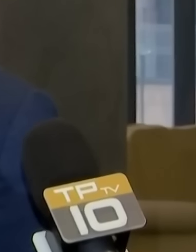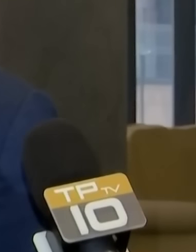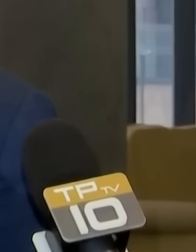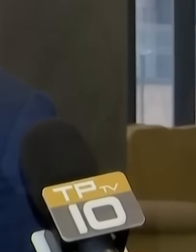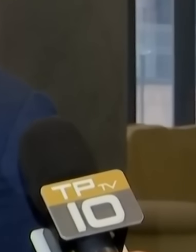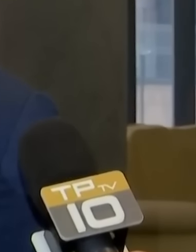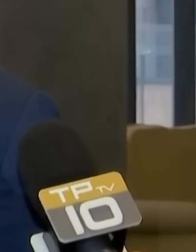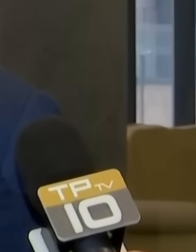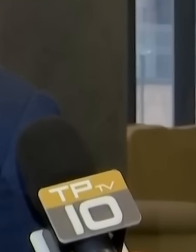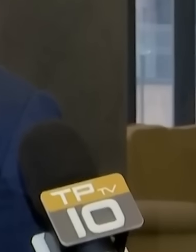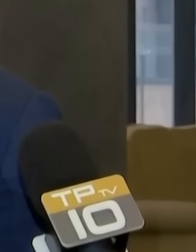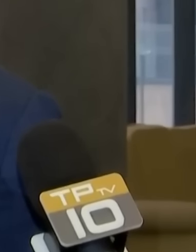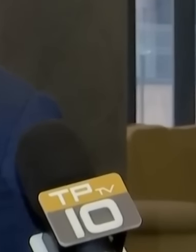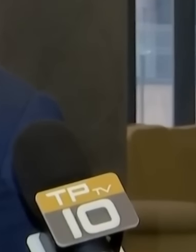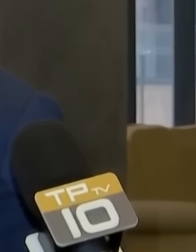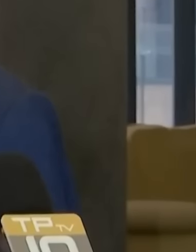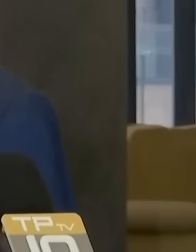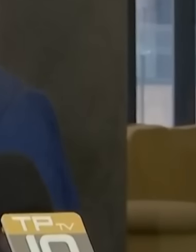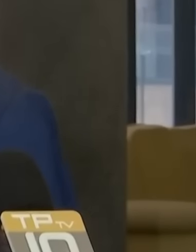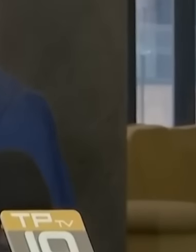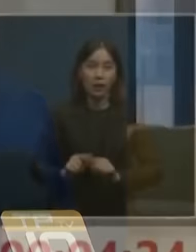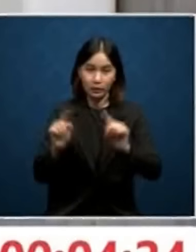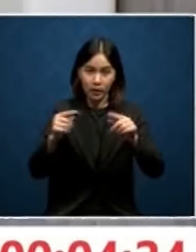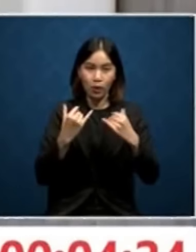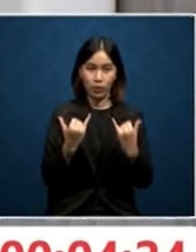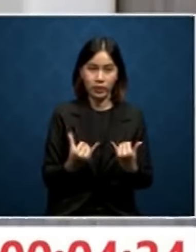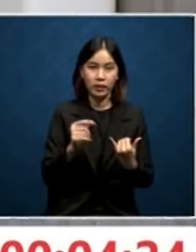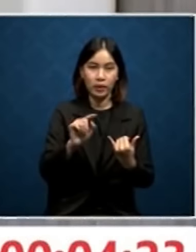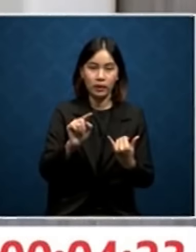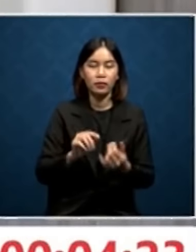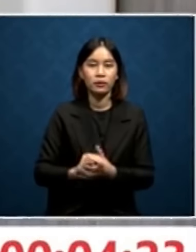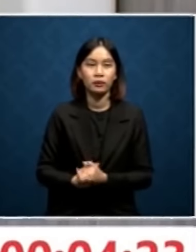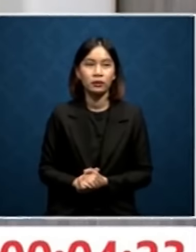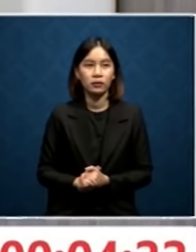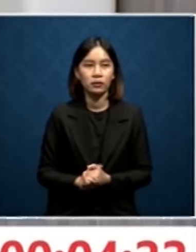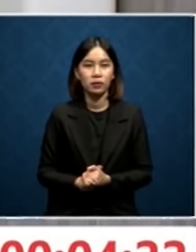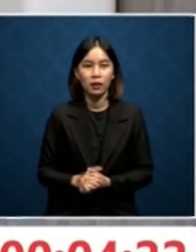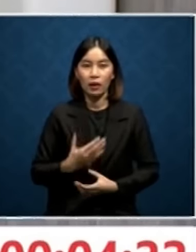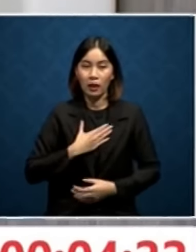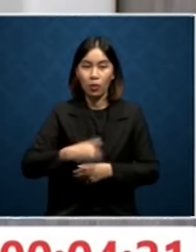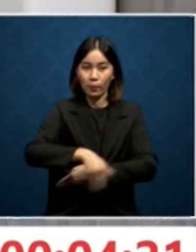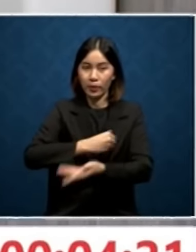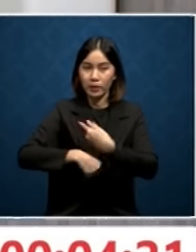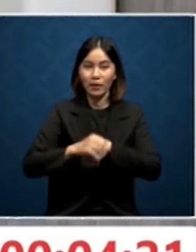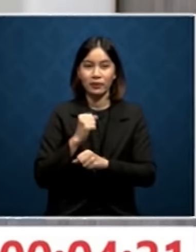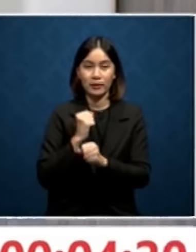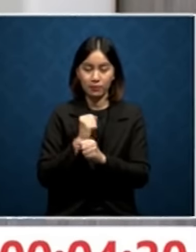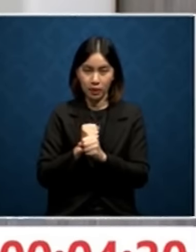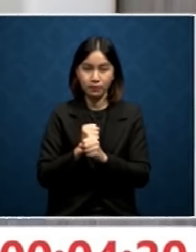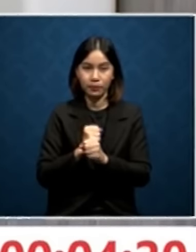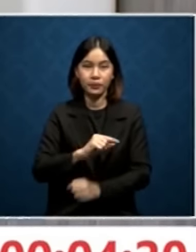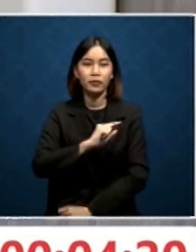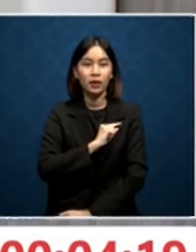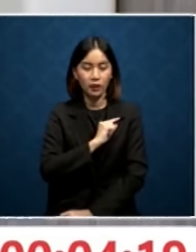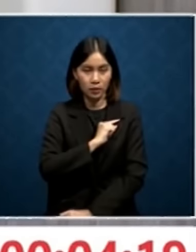แพ้กันแต่ท่านนี้สิคะสวกิตติศักดิ์รัตนวราะอันนี้พูดในสภาเลยมีคำว่าหุบปากมีคำ